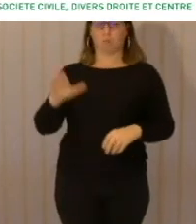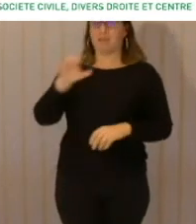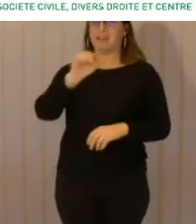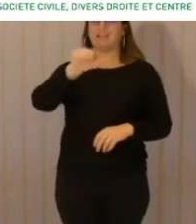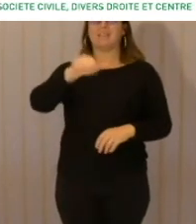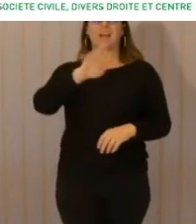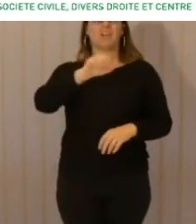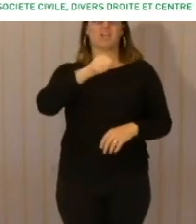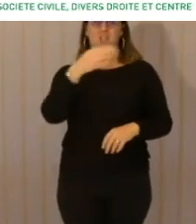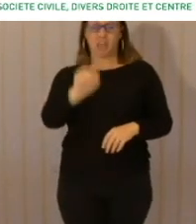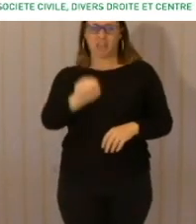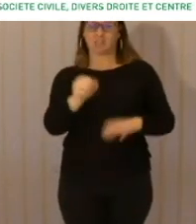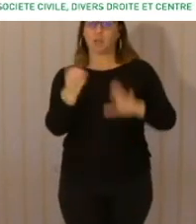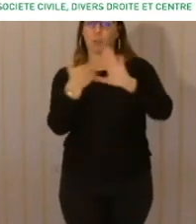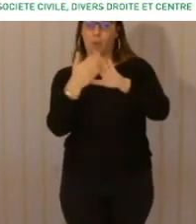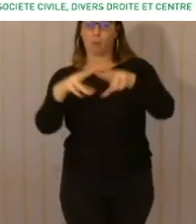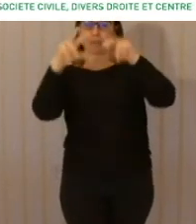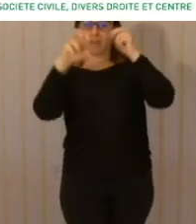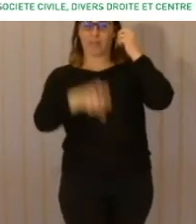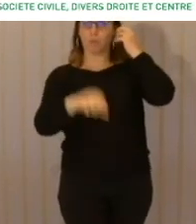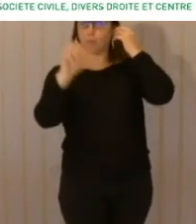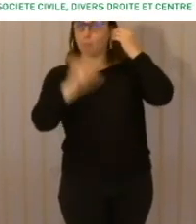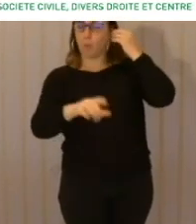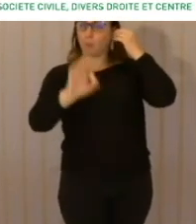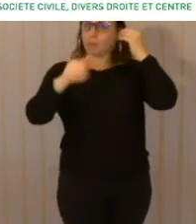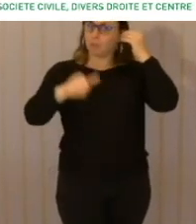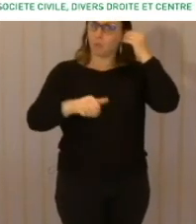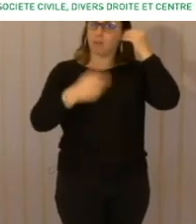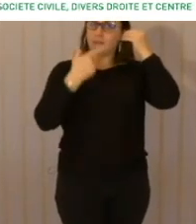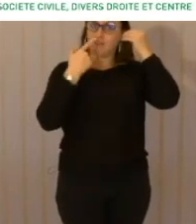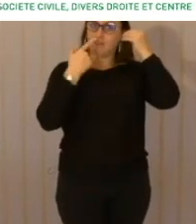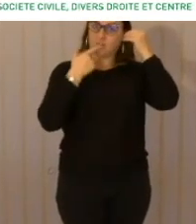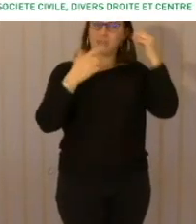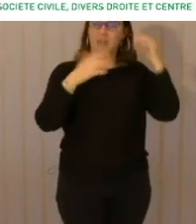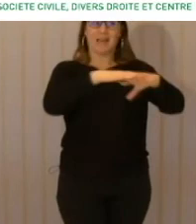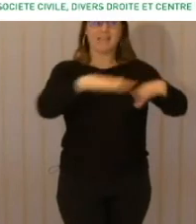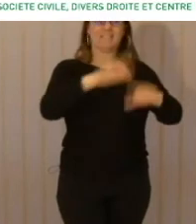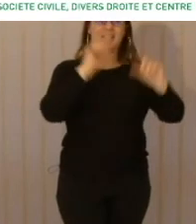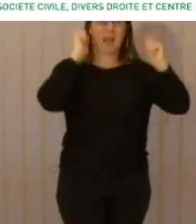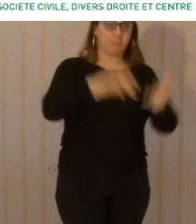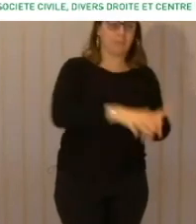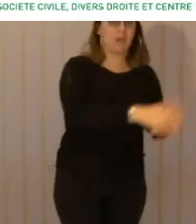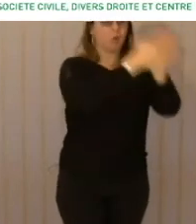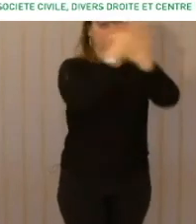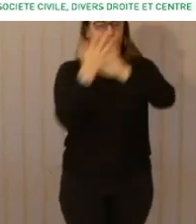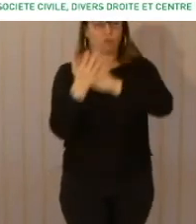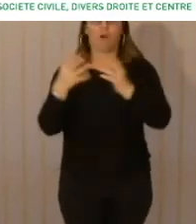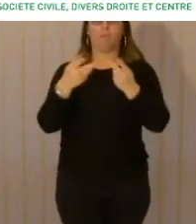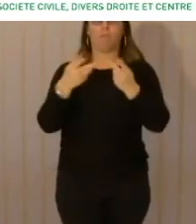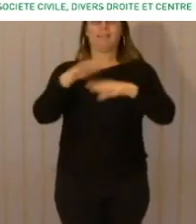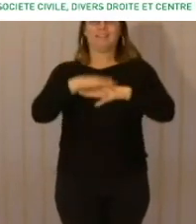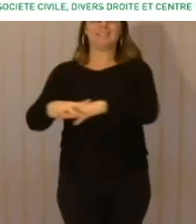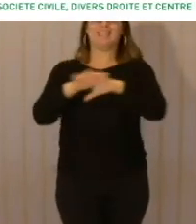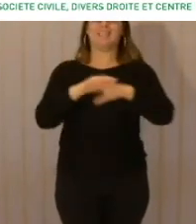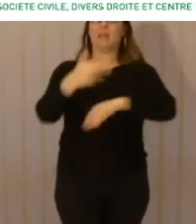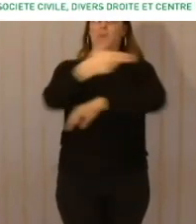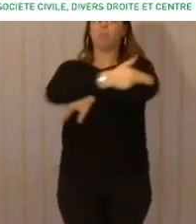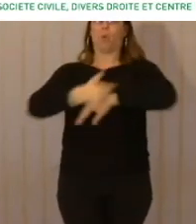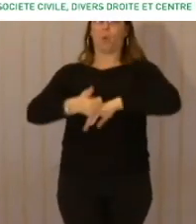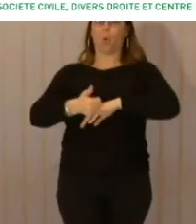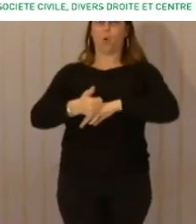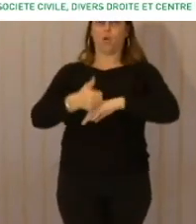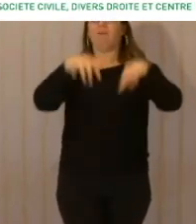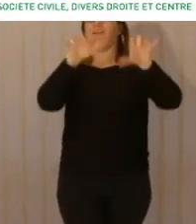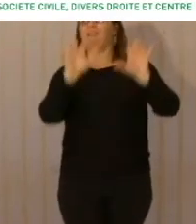de réaliser une étude de faisabilité de transformation de la cité de l'Abbaye en cité bureau pour le service de la ville